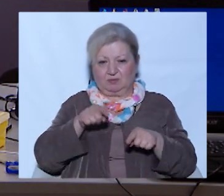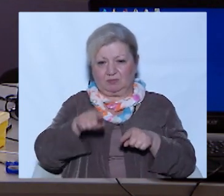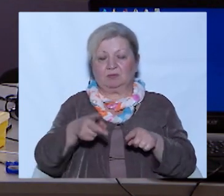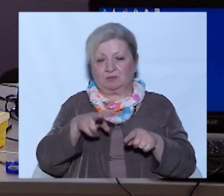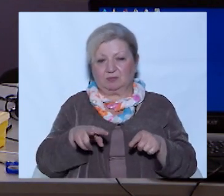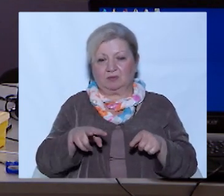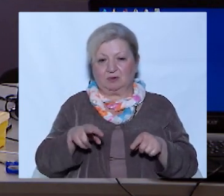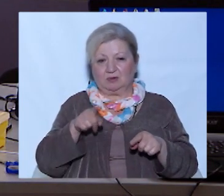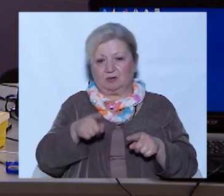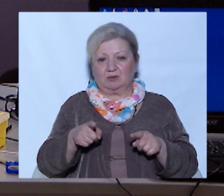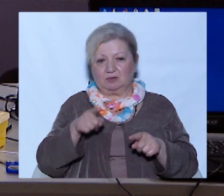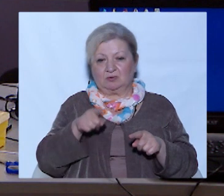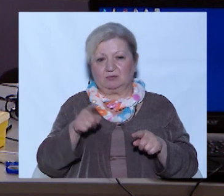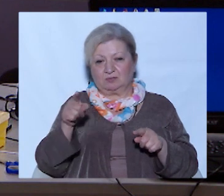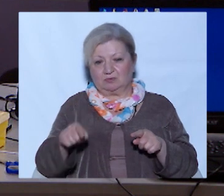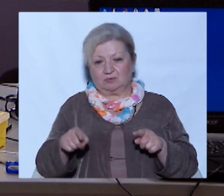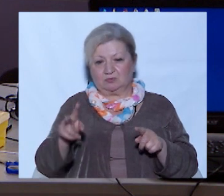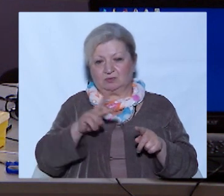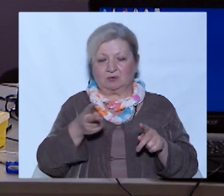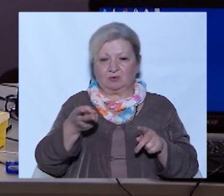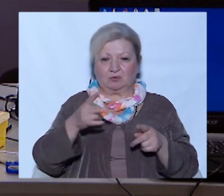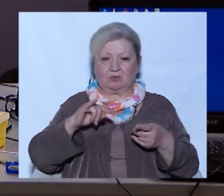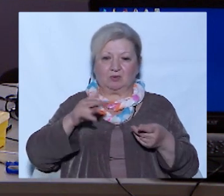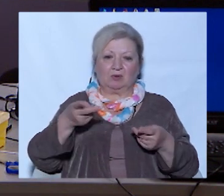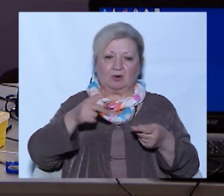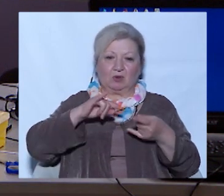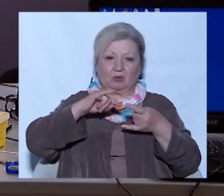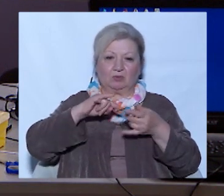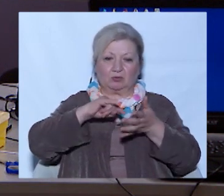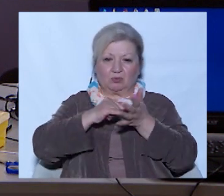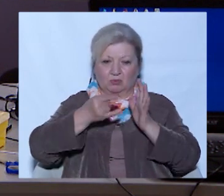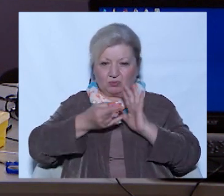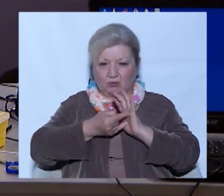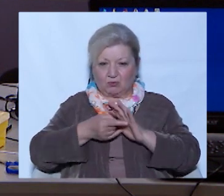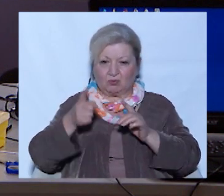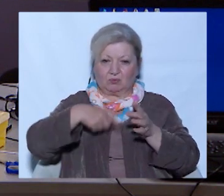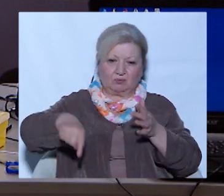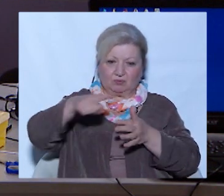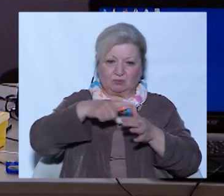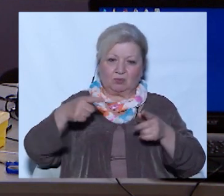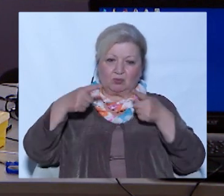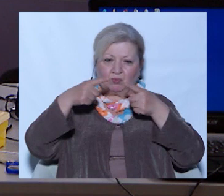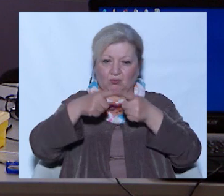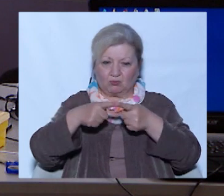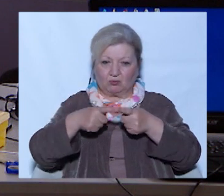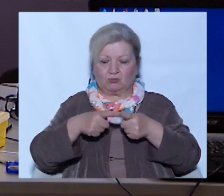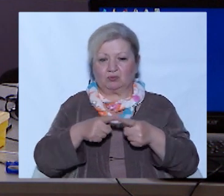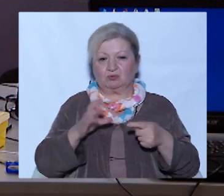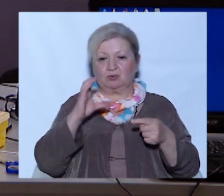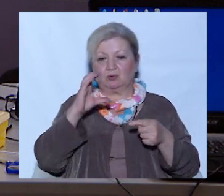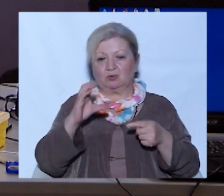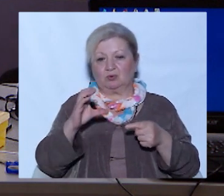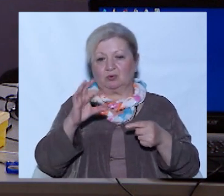ჩარჩო. და ამათ აი უყურეთ ჩარჩოს ნორმალსა და ძალწირებს შორის კუთხის